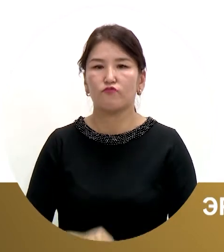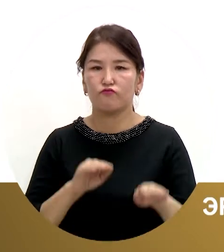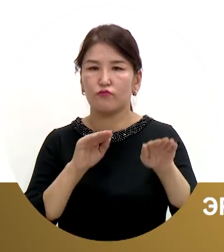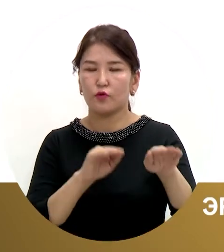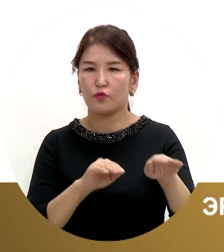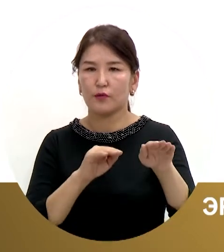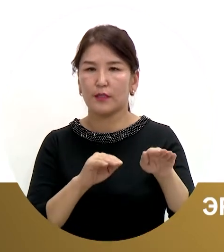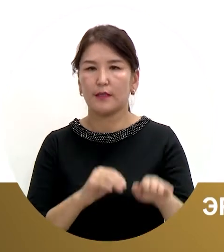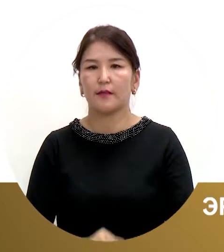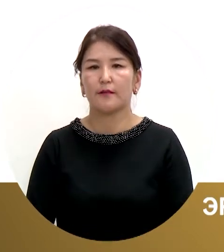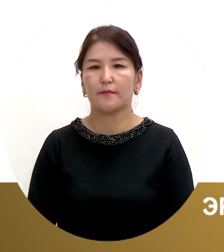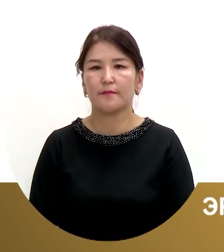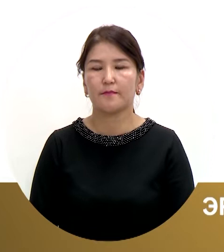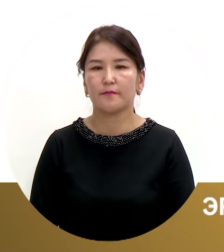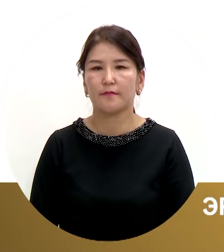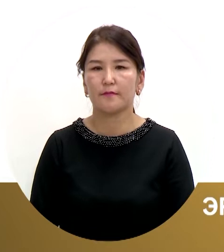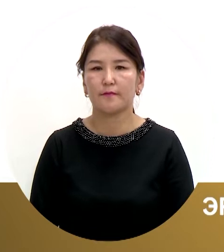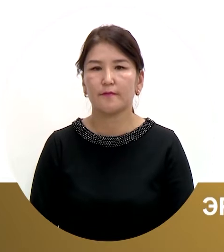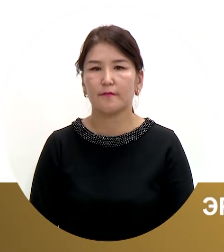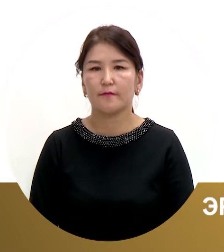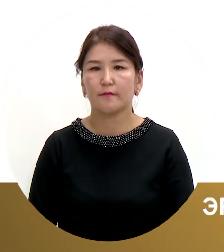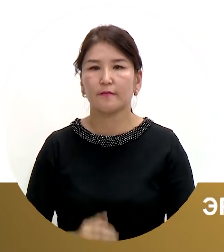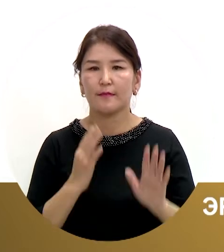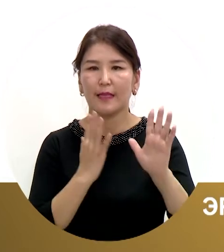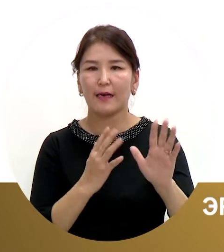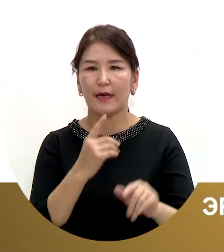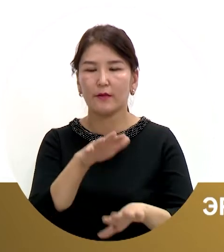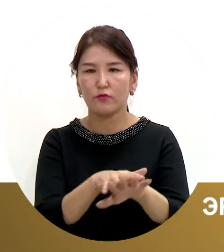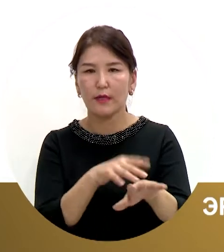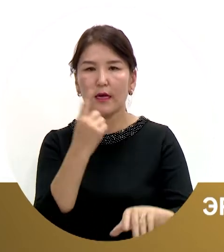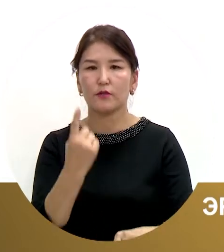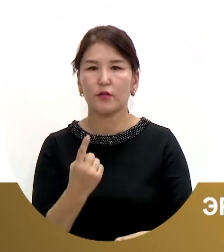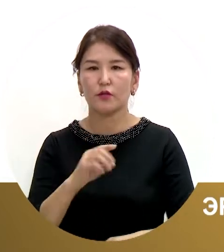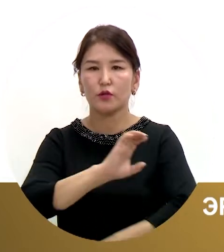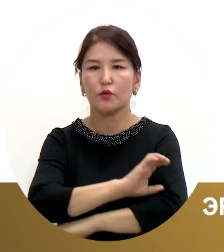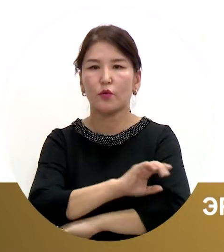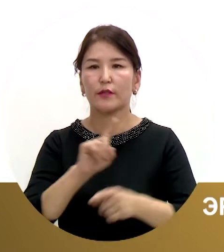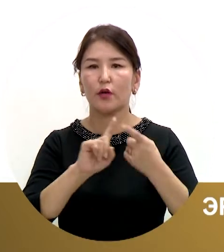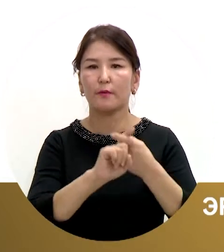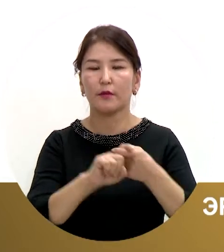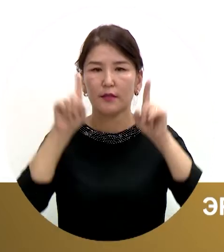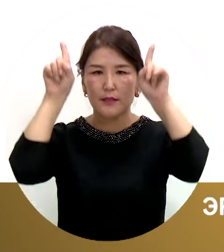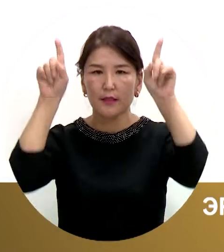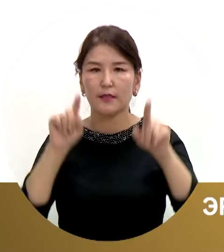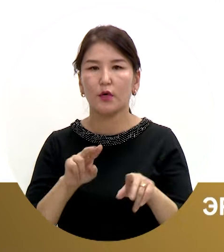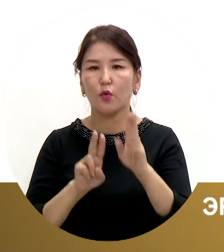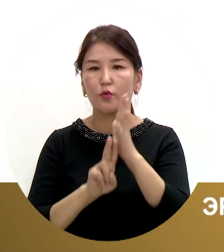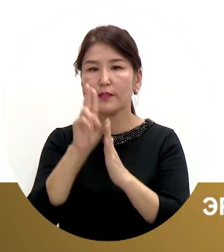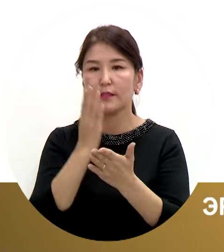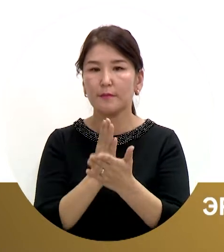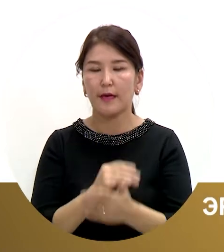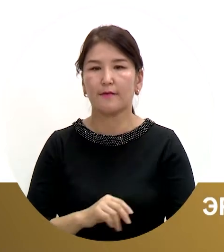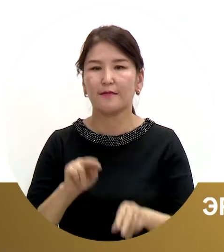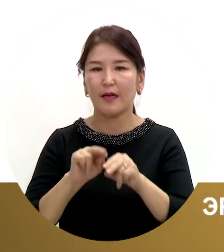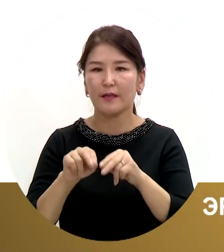стресс болж өгдөг. Өдөр тутмын зүйлс жишээлх юм бол төгжрэл, дараалал зогсох, сургуультай холбоотой стресс үүсгэж гэвэл